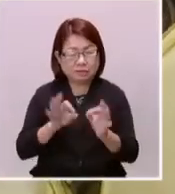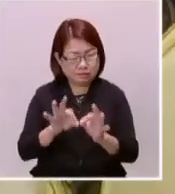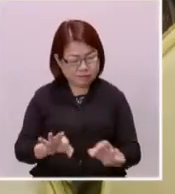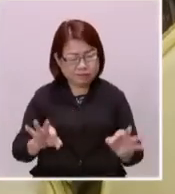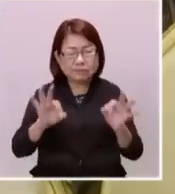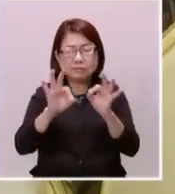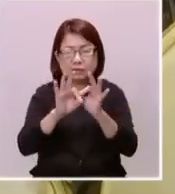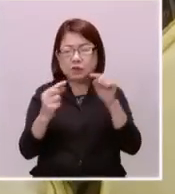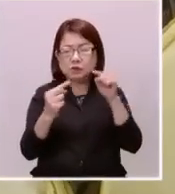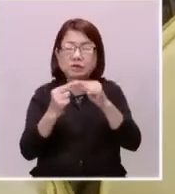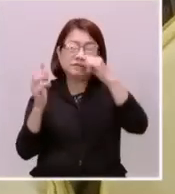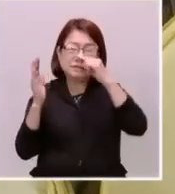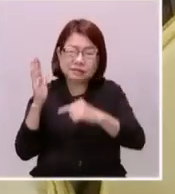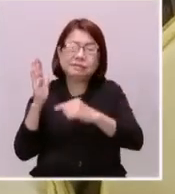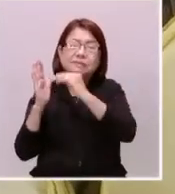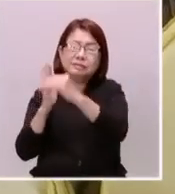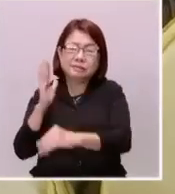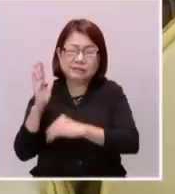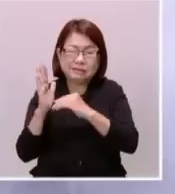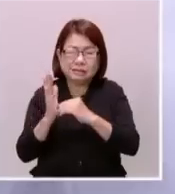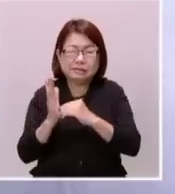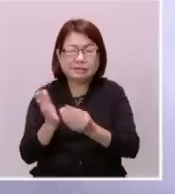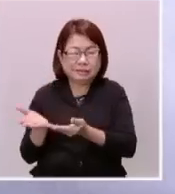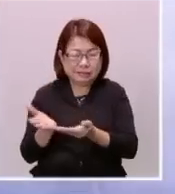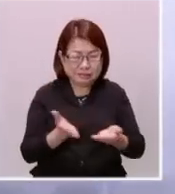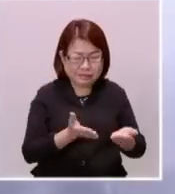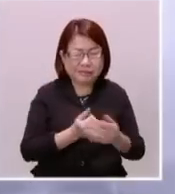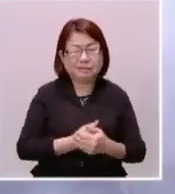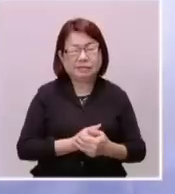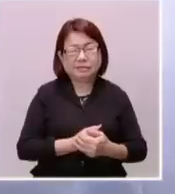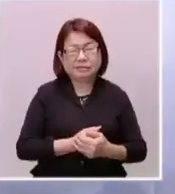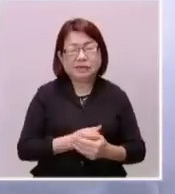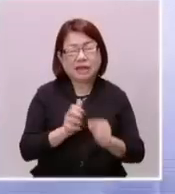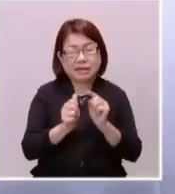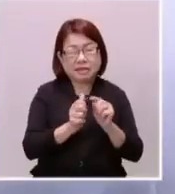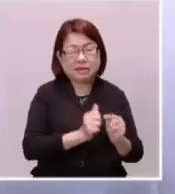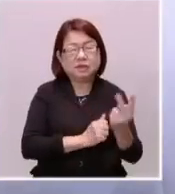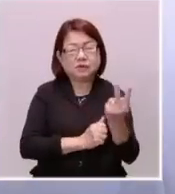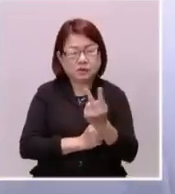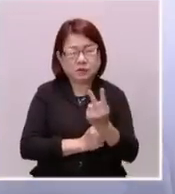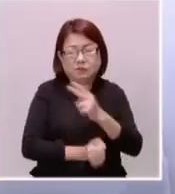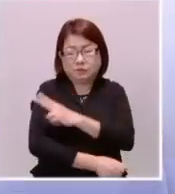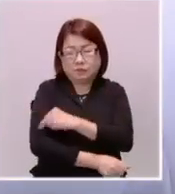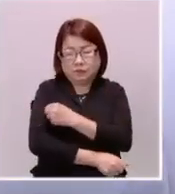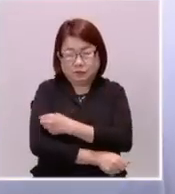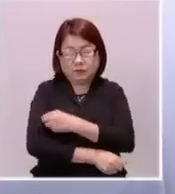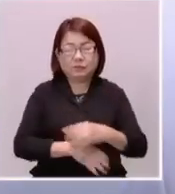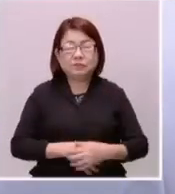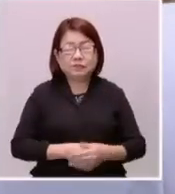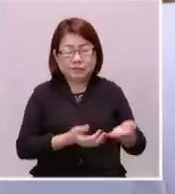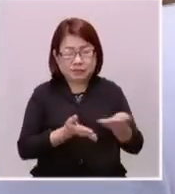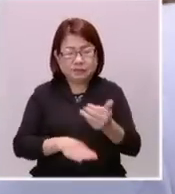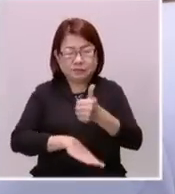สุดสำหรับประเทศไทยนะครับขอเรียนเชิญอาจารย์ปิยสกลอาจารย์ประสิทธิ์ครับเชิญครับเชิญครับเดินหลังครับท่านรัฐมนตรีทั้งทุกท่